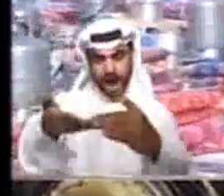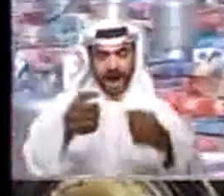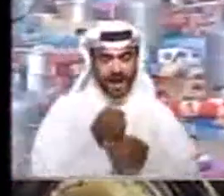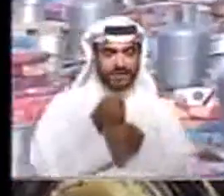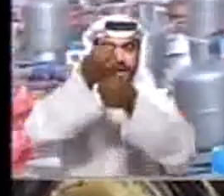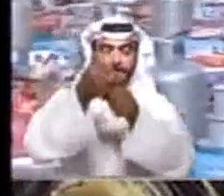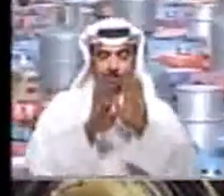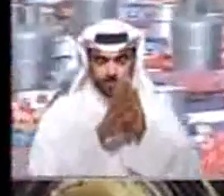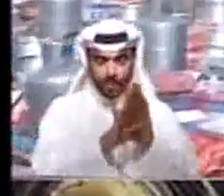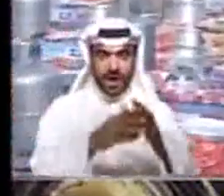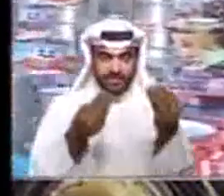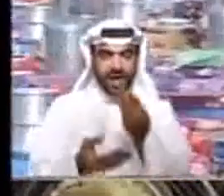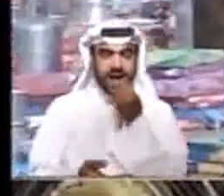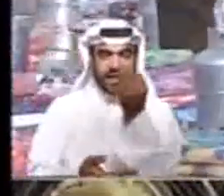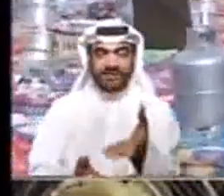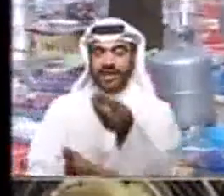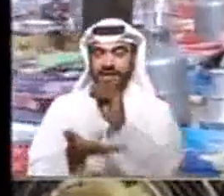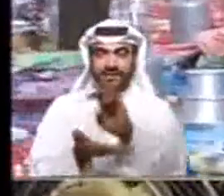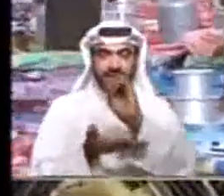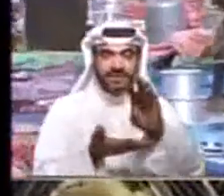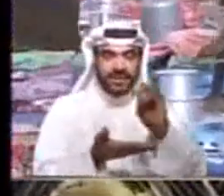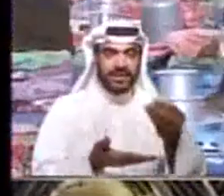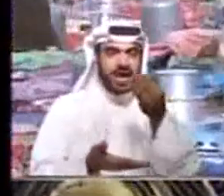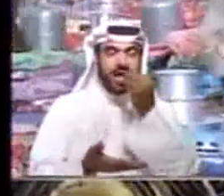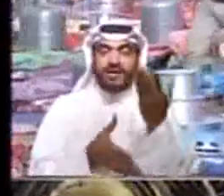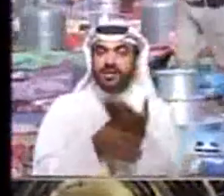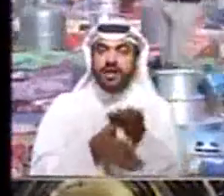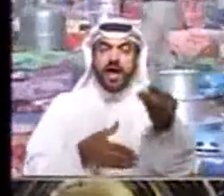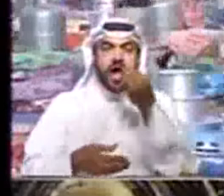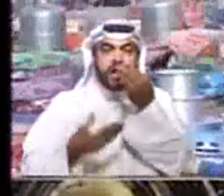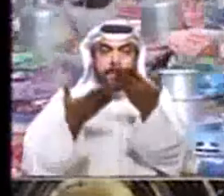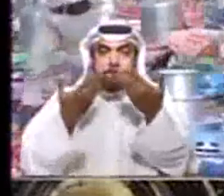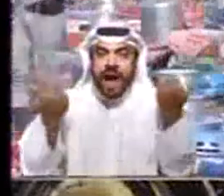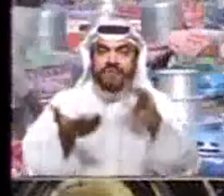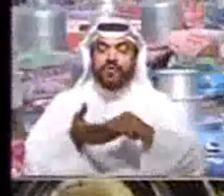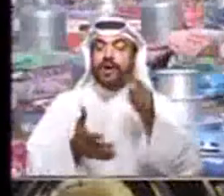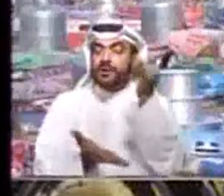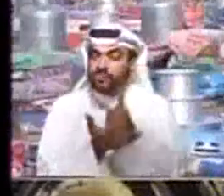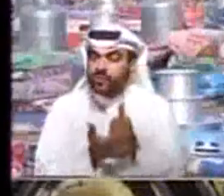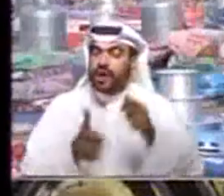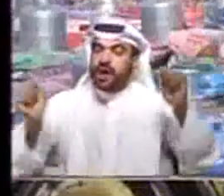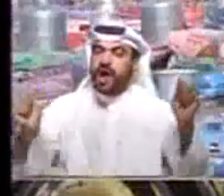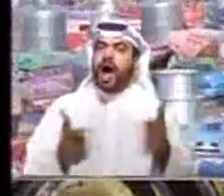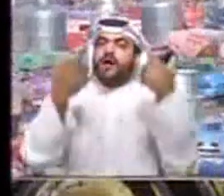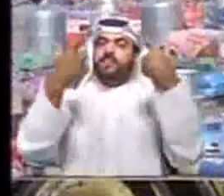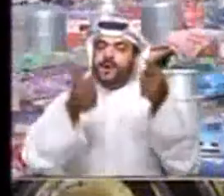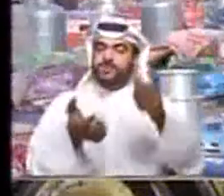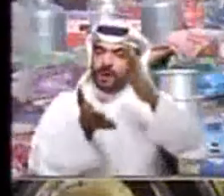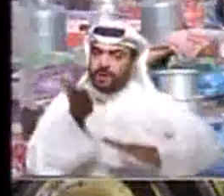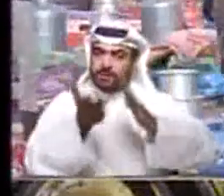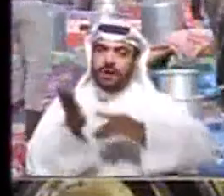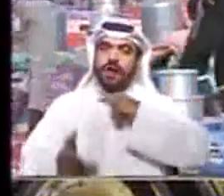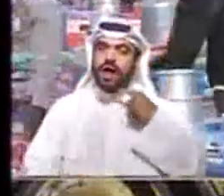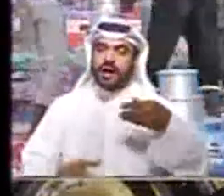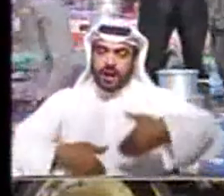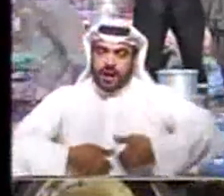في قطاع الغذاء لسد الثغرة الكبرى التي خلفتها الحرب والتي وضعت اليمن على طريق